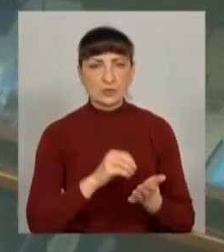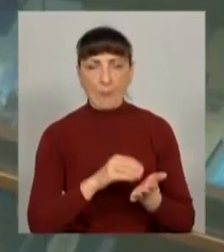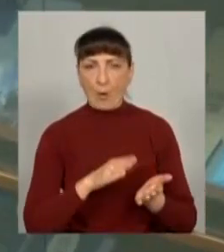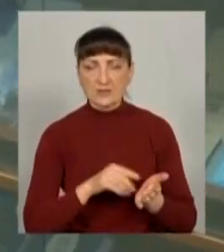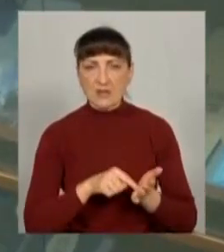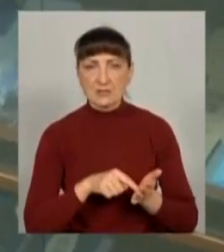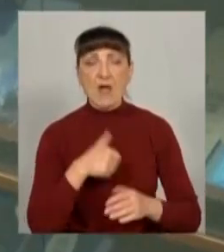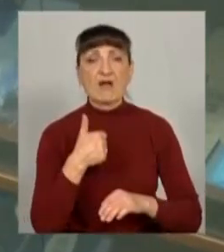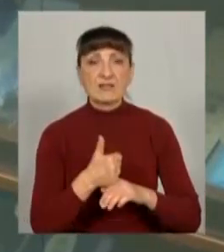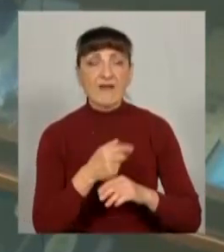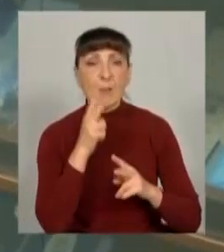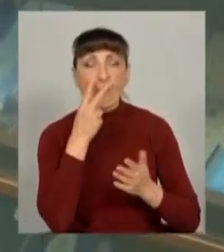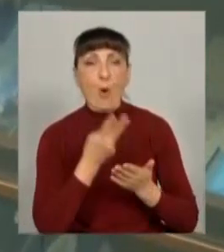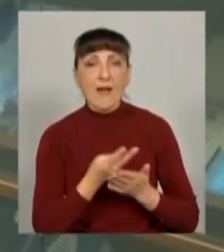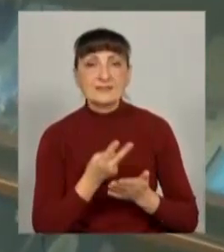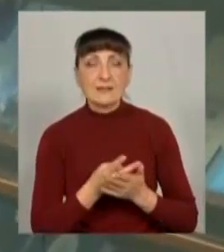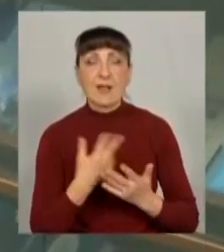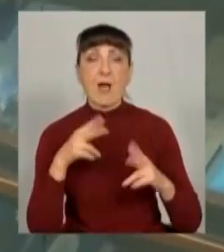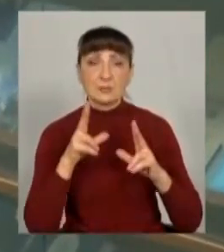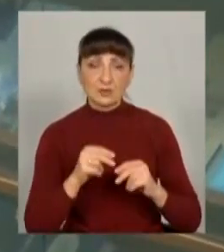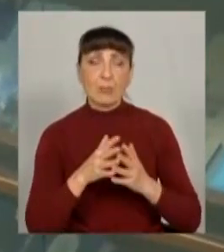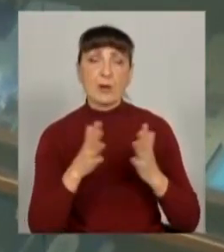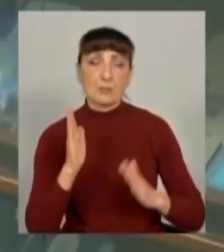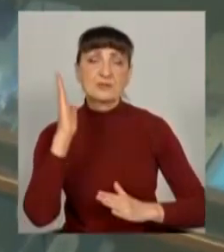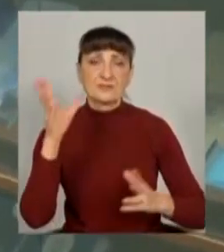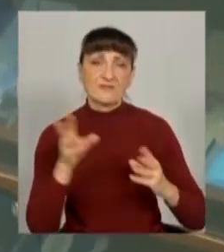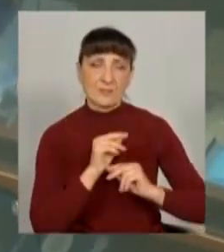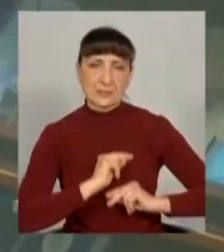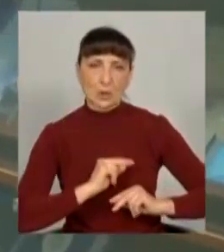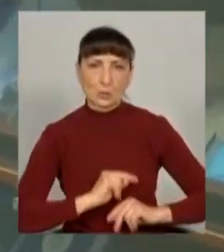показателей. Это главный индикатор, который обещает большие перспективы в будущем.